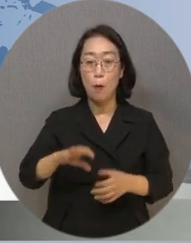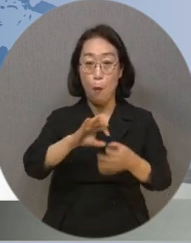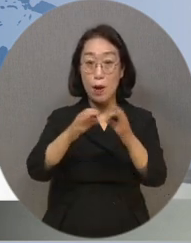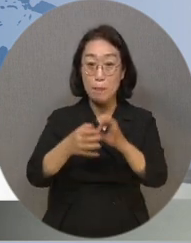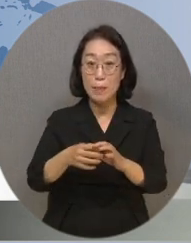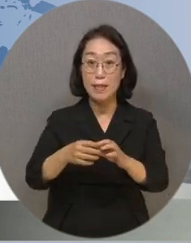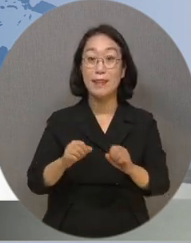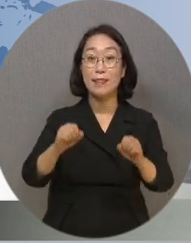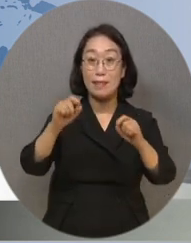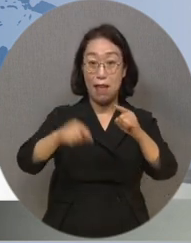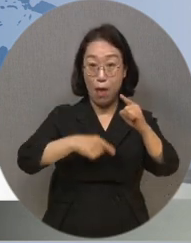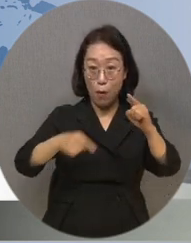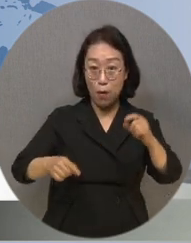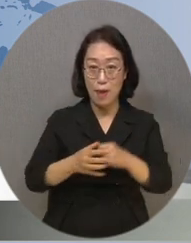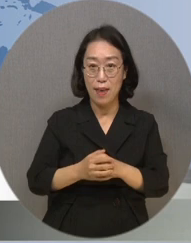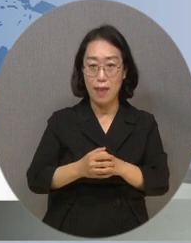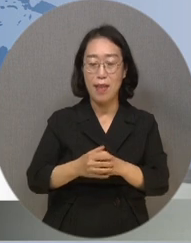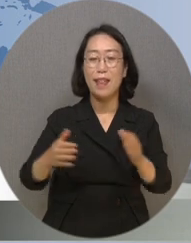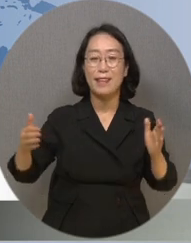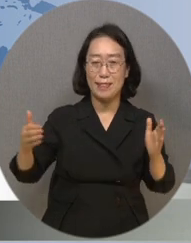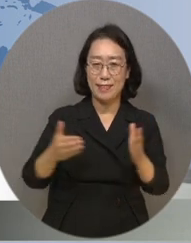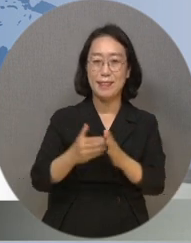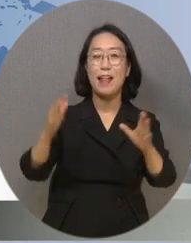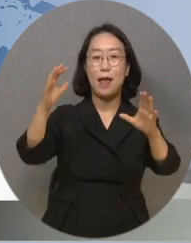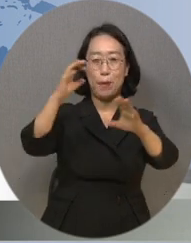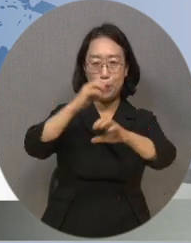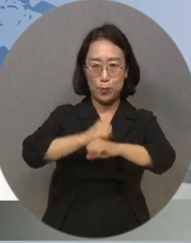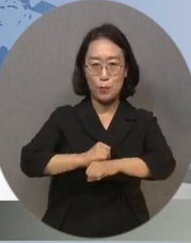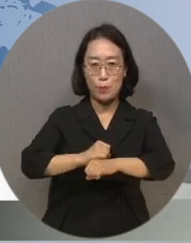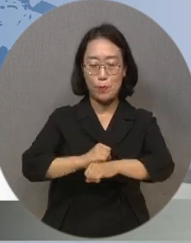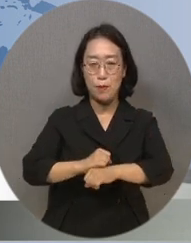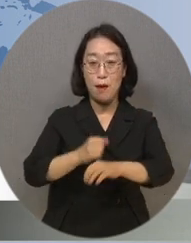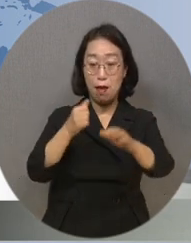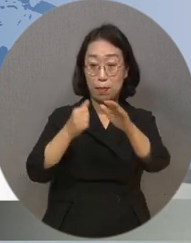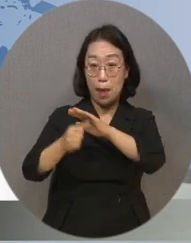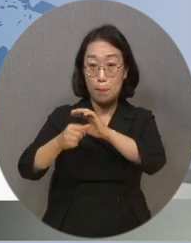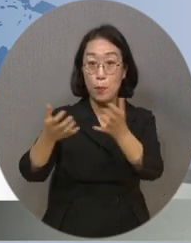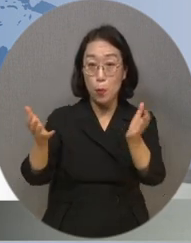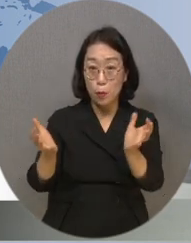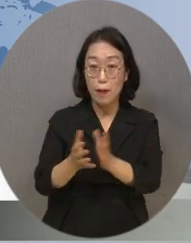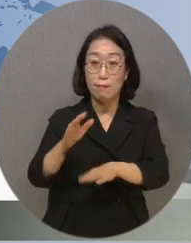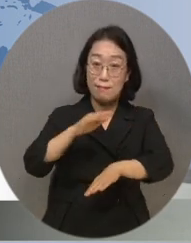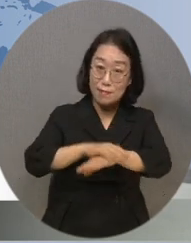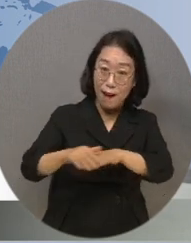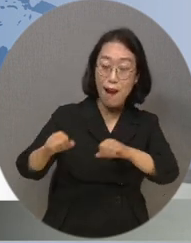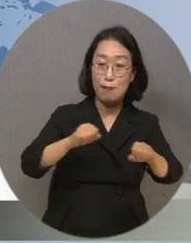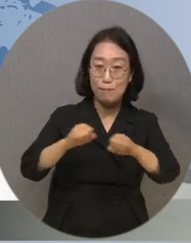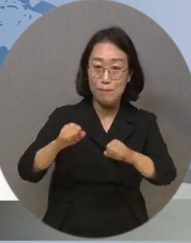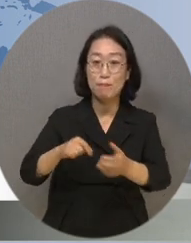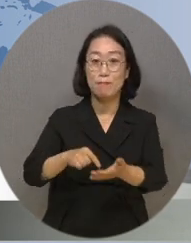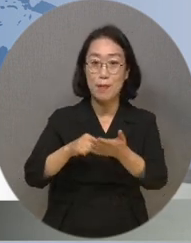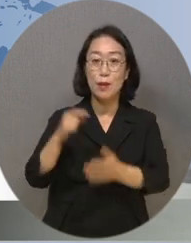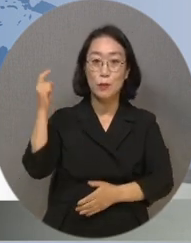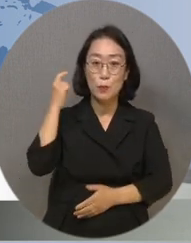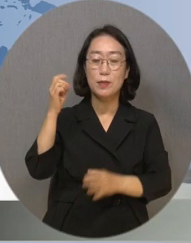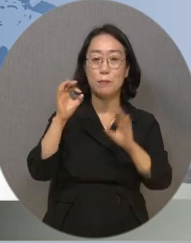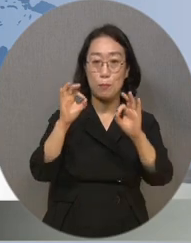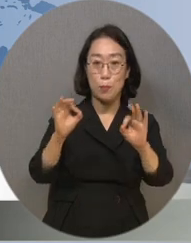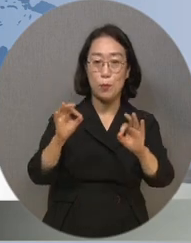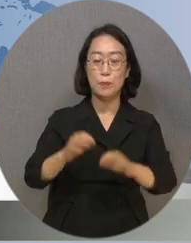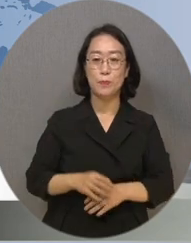25일 불안된 브로크문에서 막을 내렸습니다 우리나라 국가대표 선수단의 선전이 돋보였는데요 대회 소식